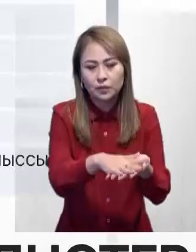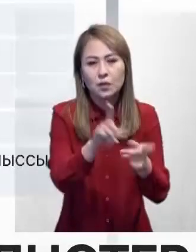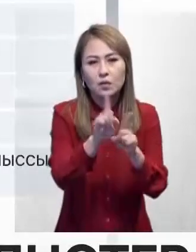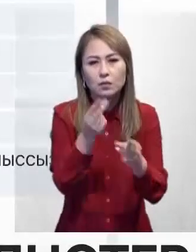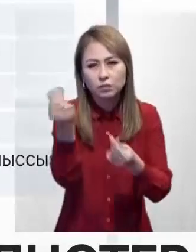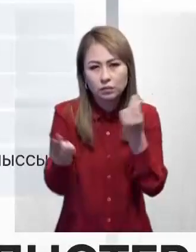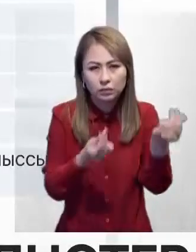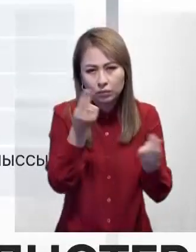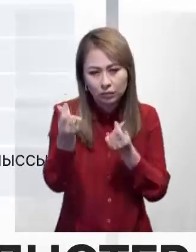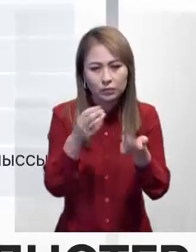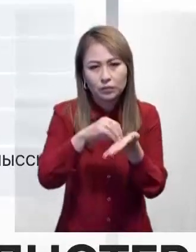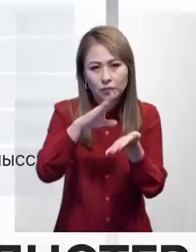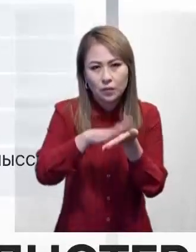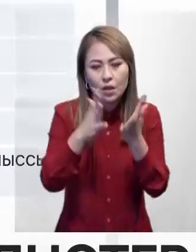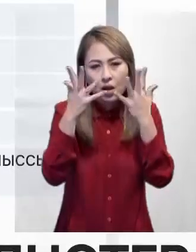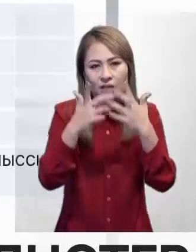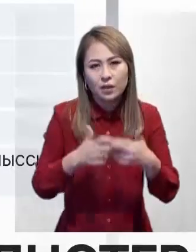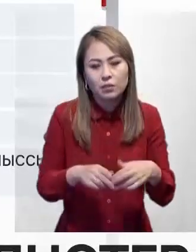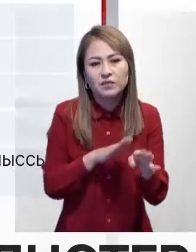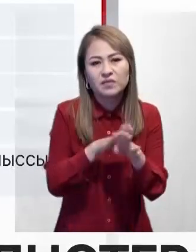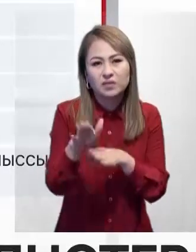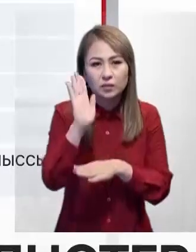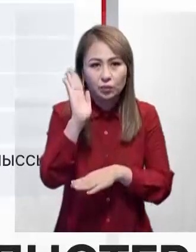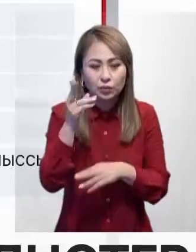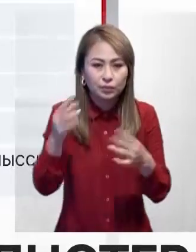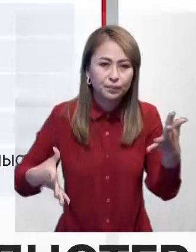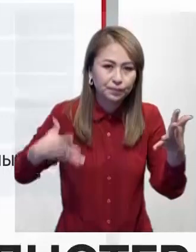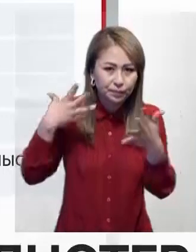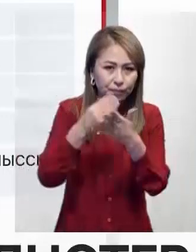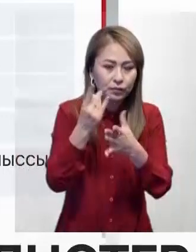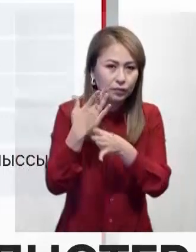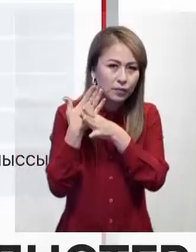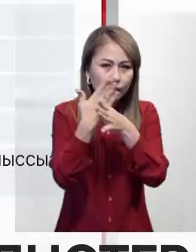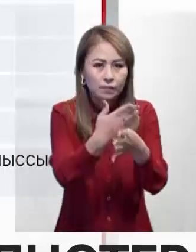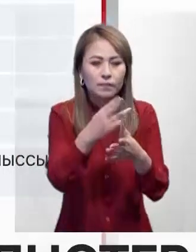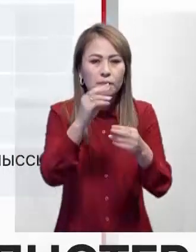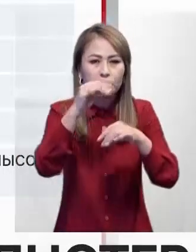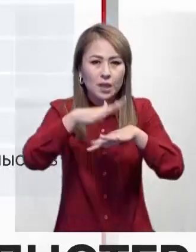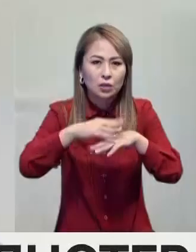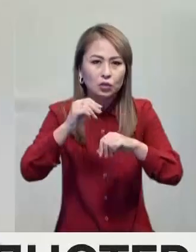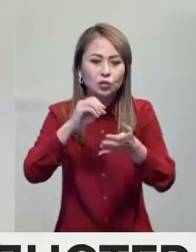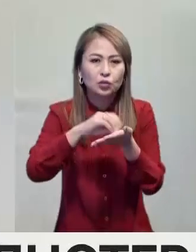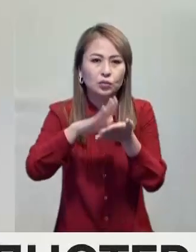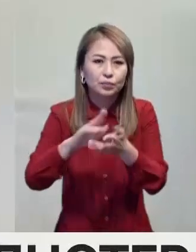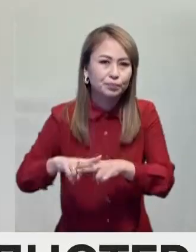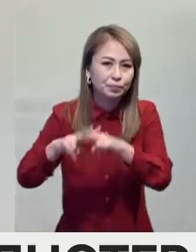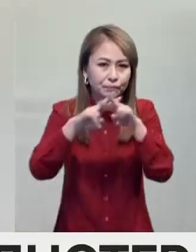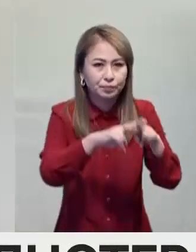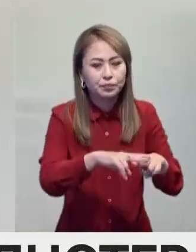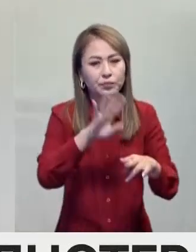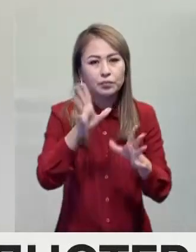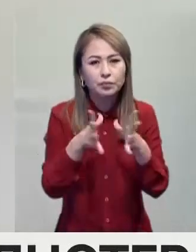мен төлемдерді тағайындау автоматты түрде жүзеге асырылады. Артынша қаражат қызмет алушының банктік шотына аударылады. Отбасының цифрлық